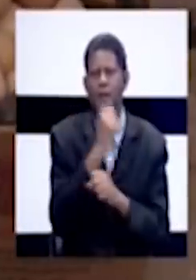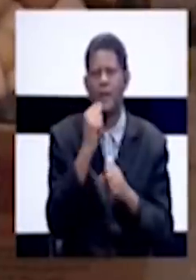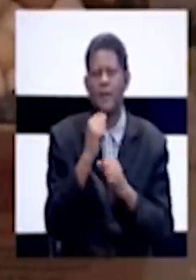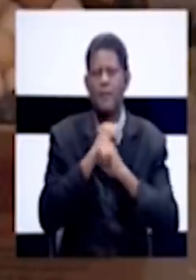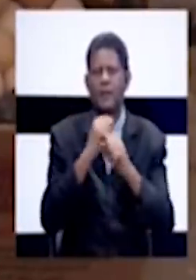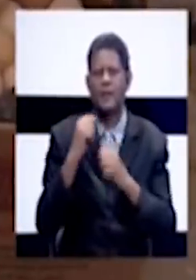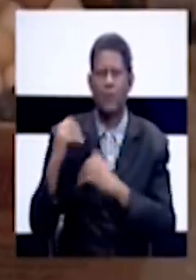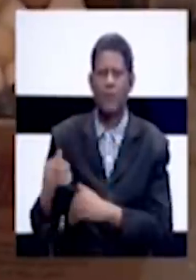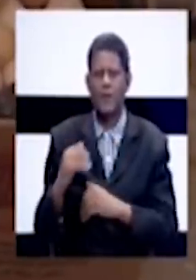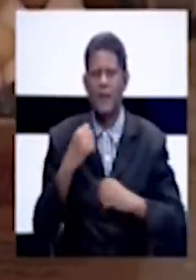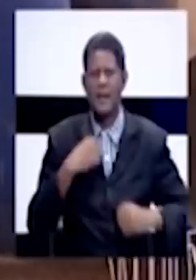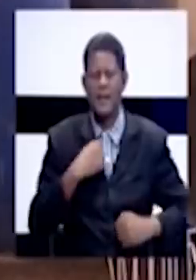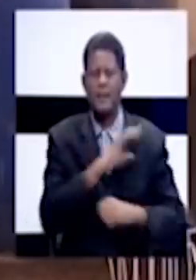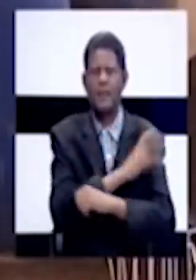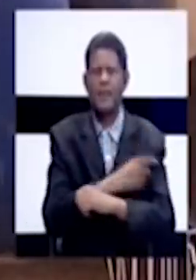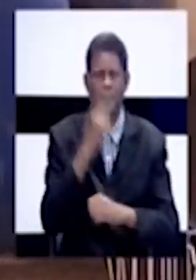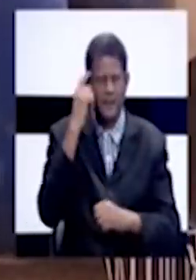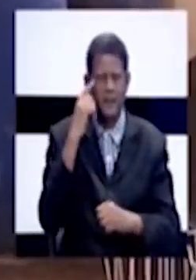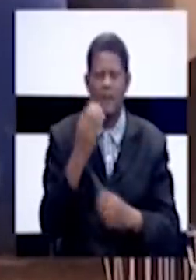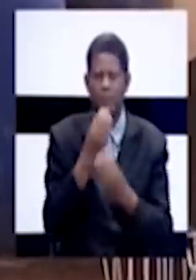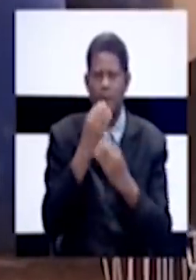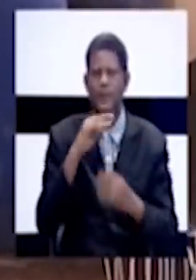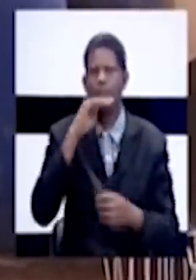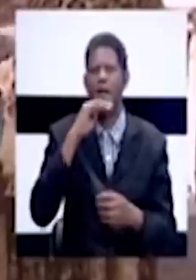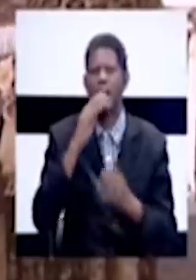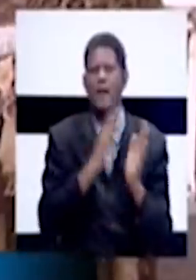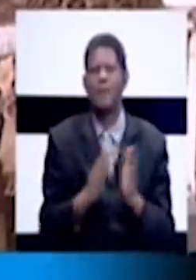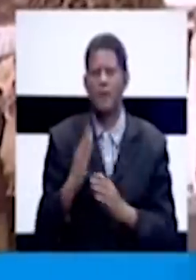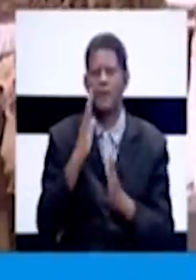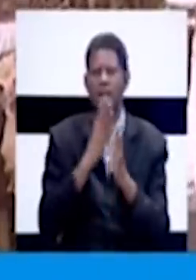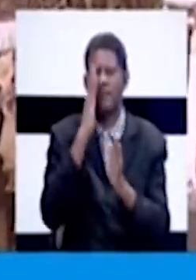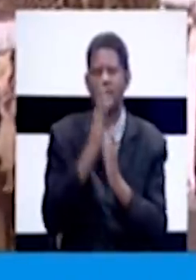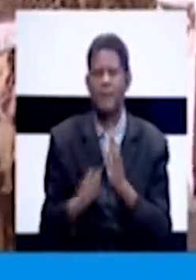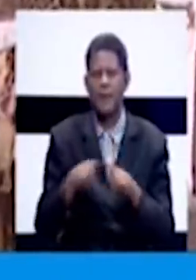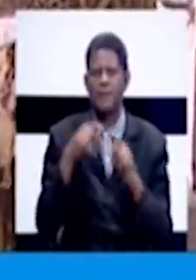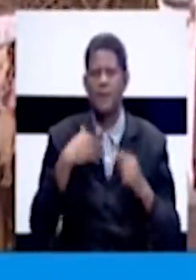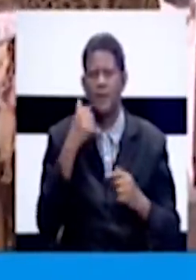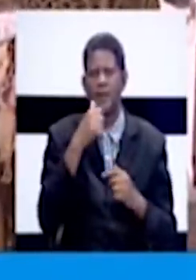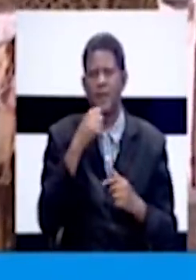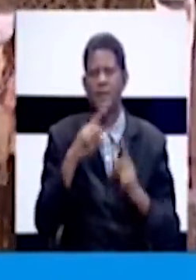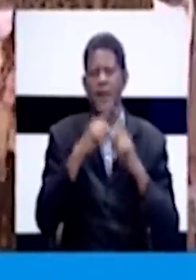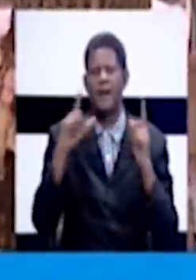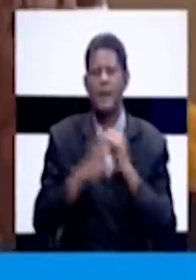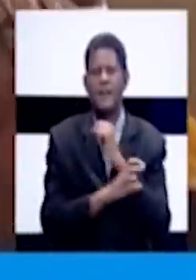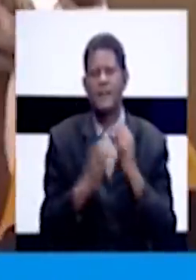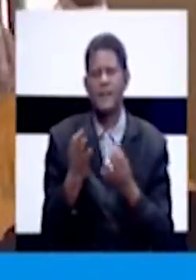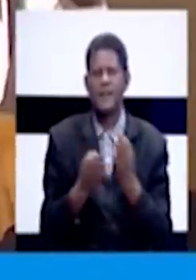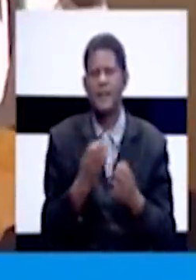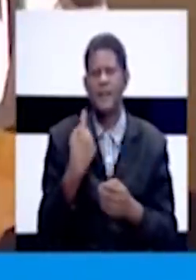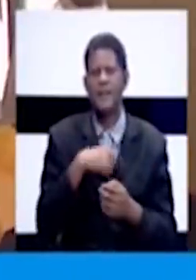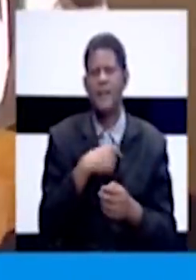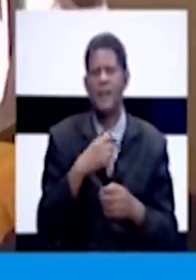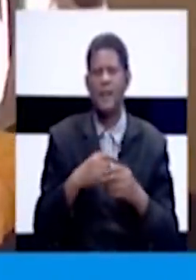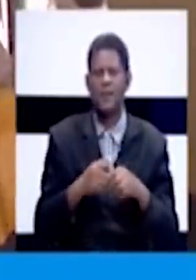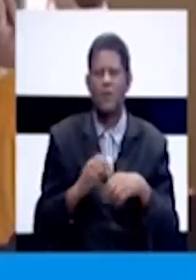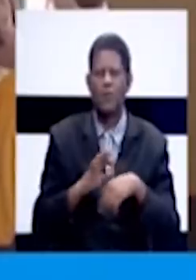ሓይሊ ሰራዊት ምክልኻል ትግራይ ኮይነን ምግብን ማይን ኣብ ምቕራብ እጃመን ይፍፅማ ከም ዘለዋ ደቂ ኣንስትዮ ከተማ ዓብዪ ዓዲ ገሊፀን ብደንብ ንሕና ውግኣትና